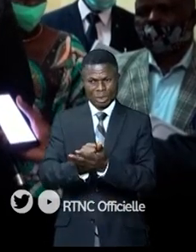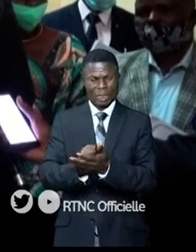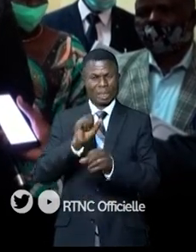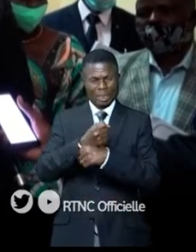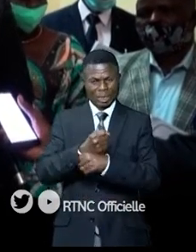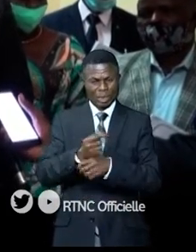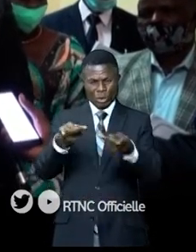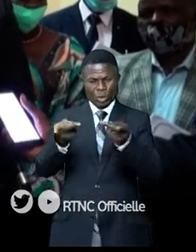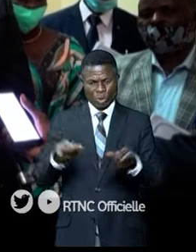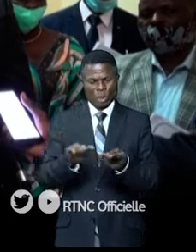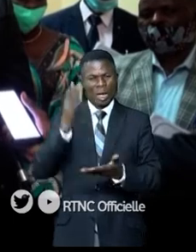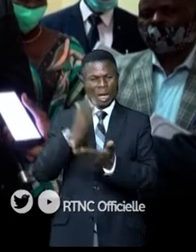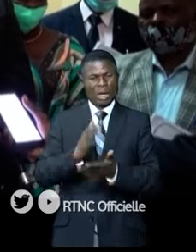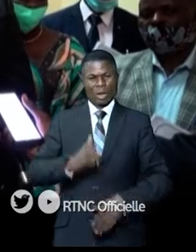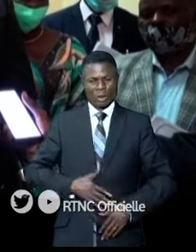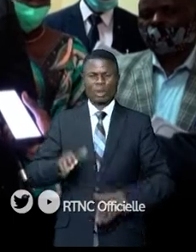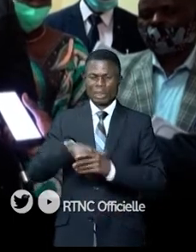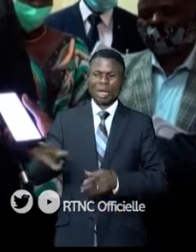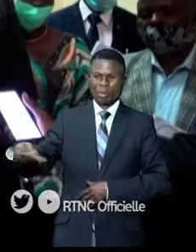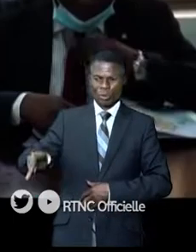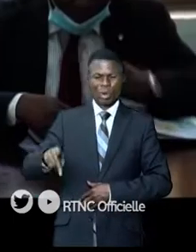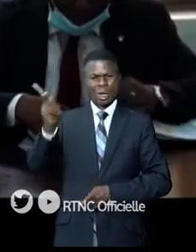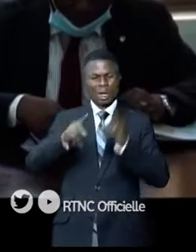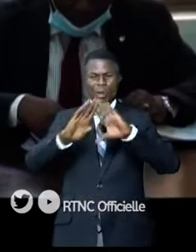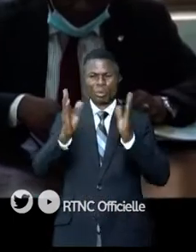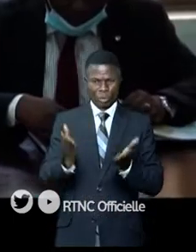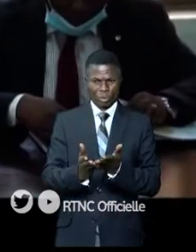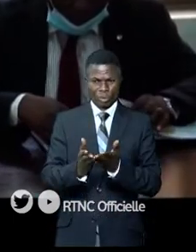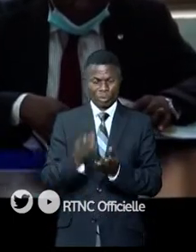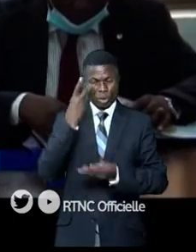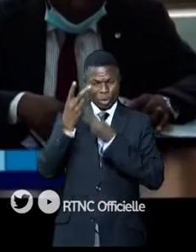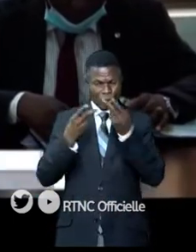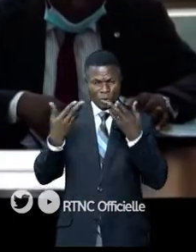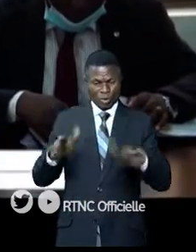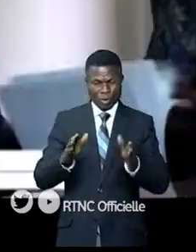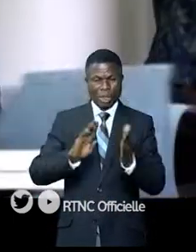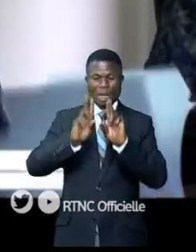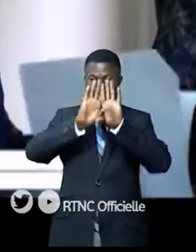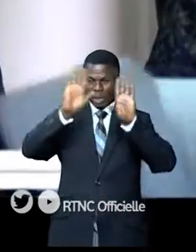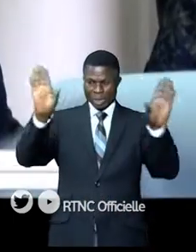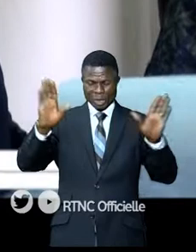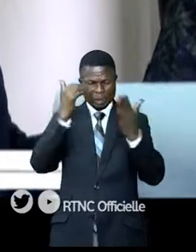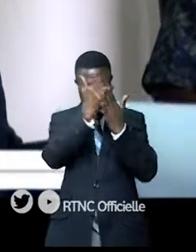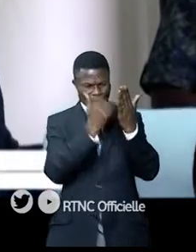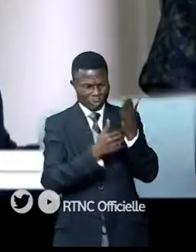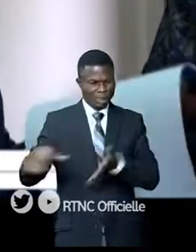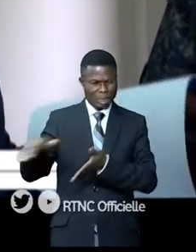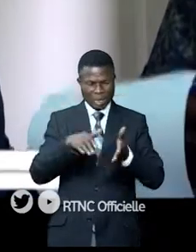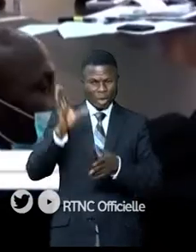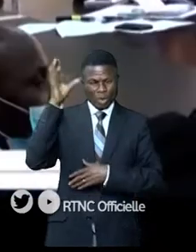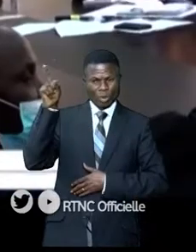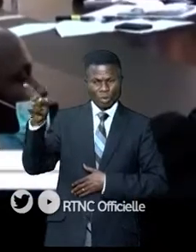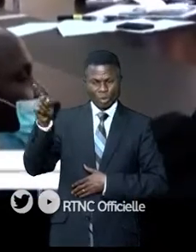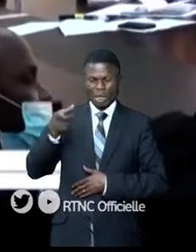une résilience pour notre économie, pour nos provinces et pour nos populations. Après vérification de tableaux reprenant toutes les routes locales,